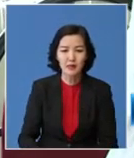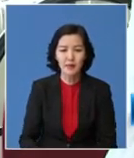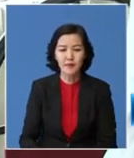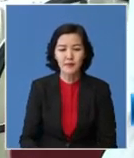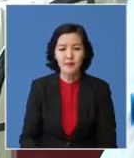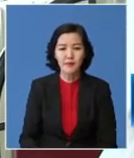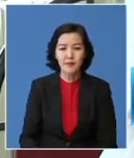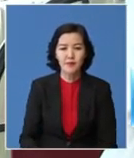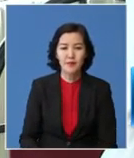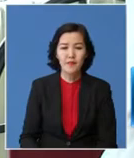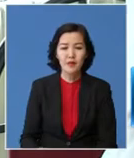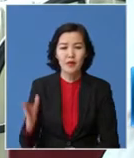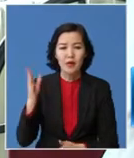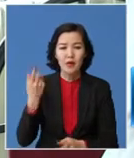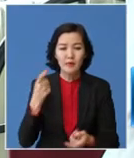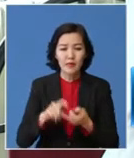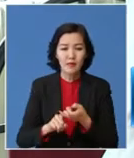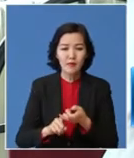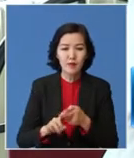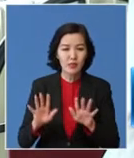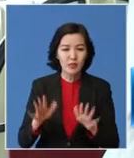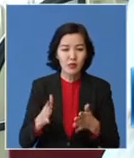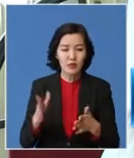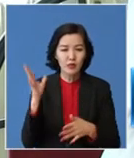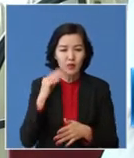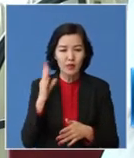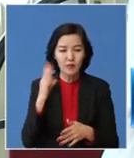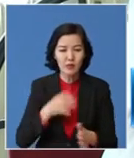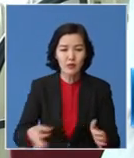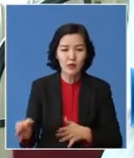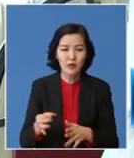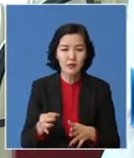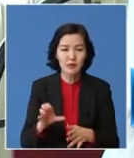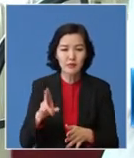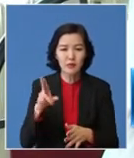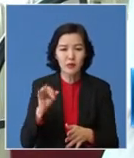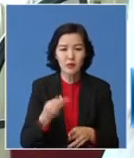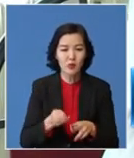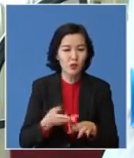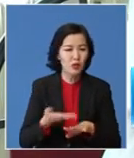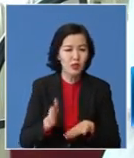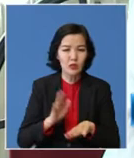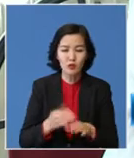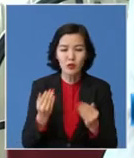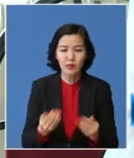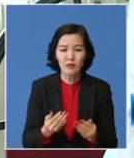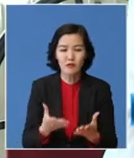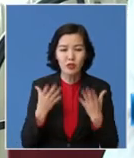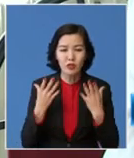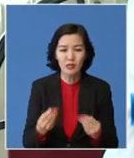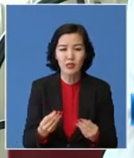Эпидемиологическая ситуация по Алматинской области по распространенности ВИЧ-инфекции очень сложная. На сегодняшний